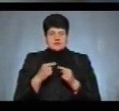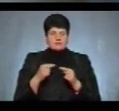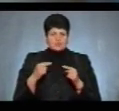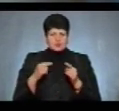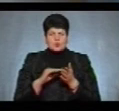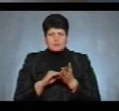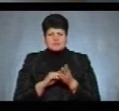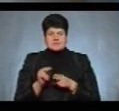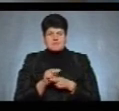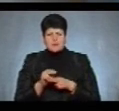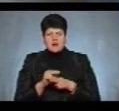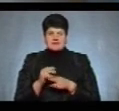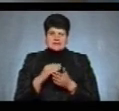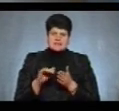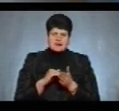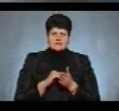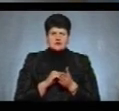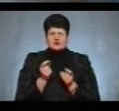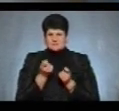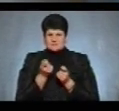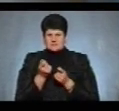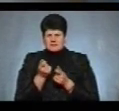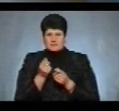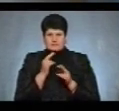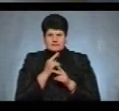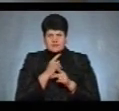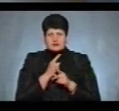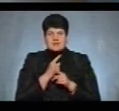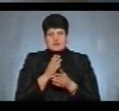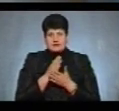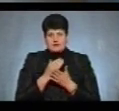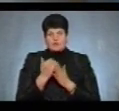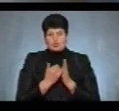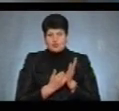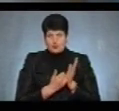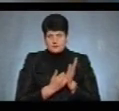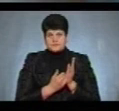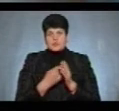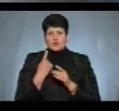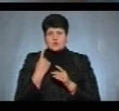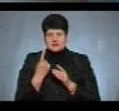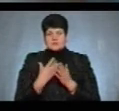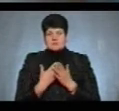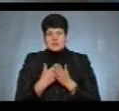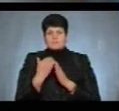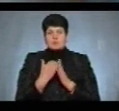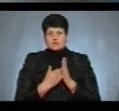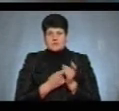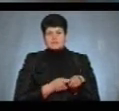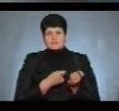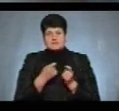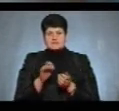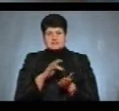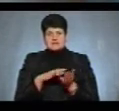описки, поправки, закреслення чи інші неточності, які взагалі присутні в протоколі. Тому що один із примірників протоколу ми веземо у